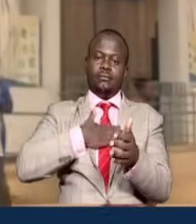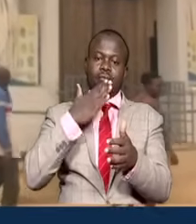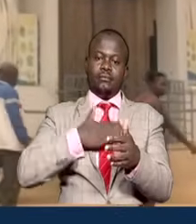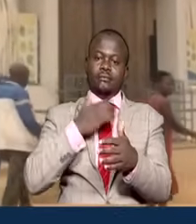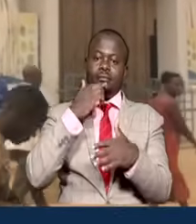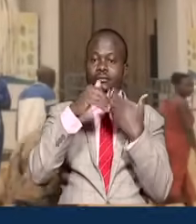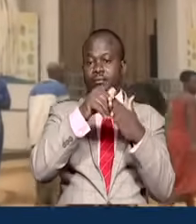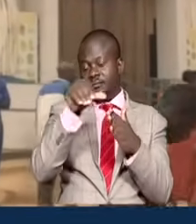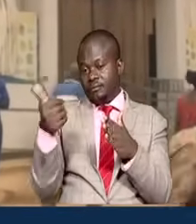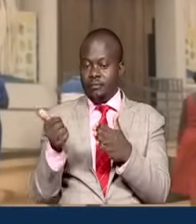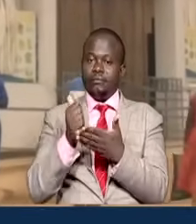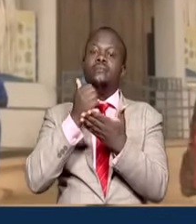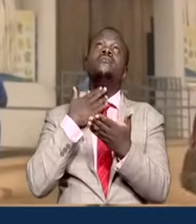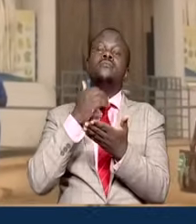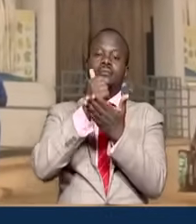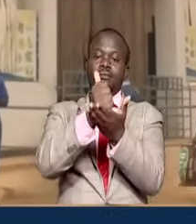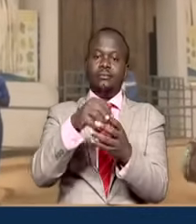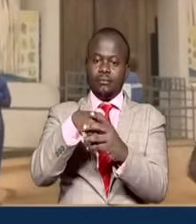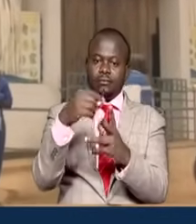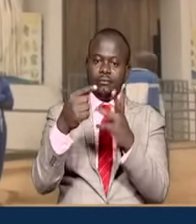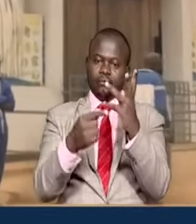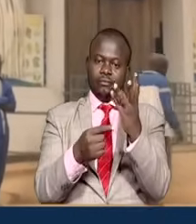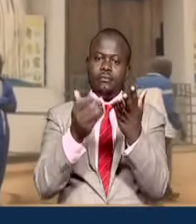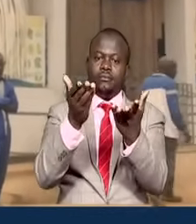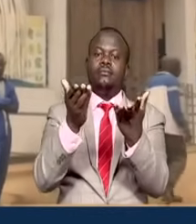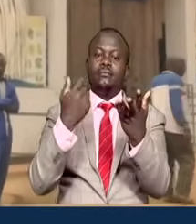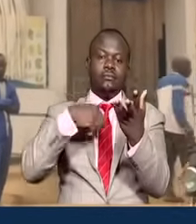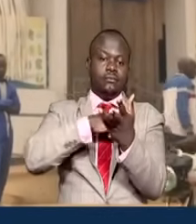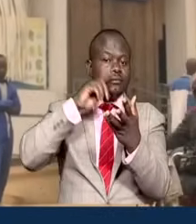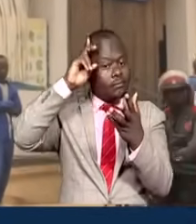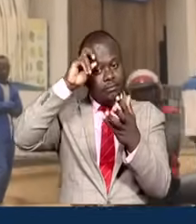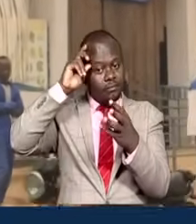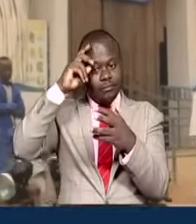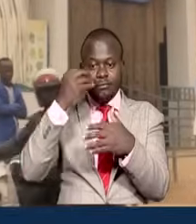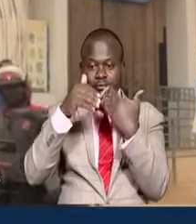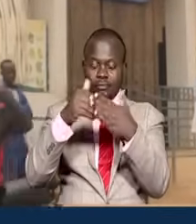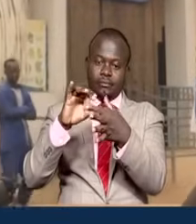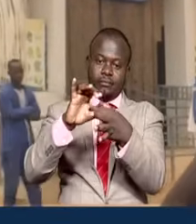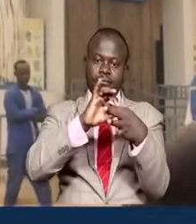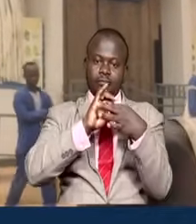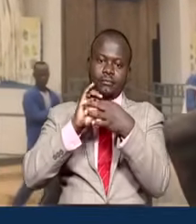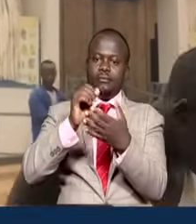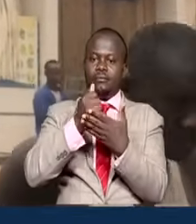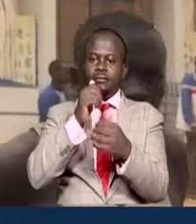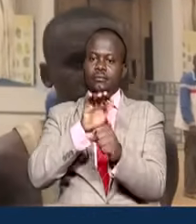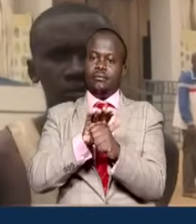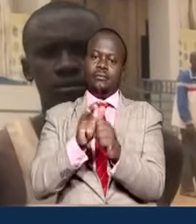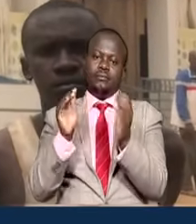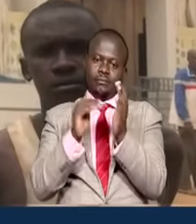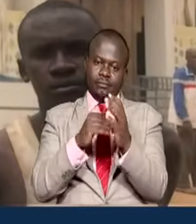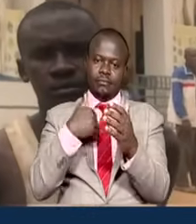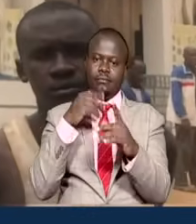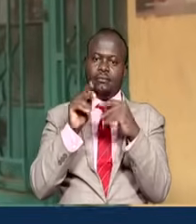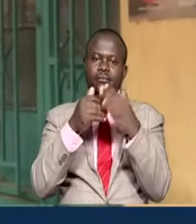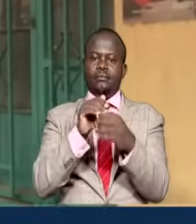abandi bashaka kumufasha mu ntera arimo. Turumva ko babaye bafatanyije byadufashe kandi byagira abaturage benshi